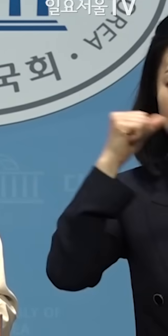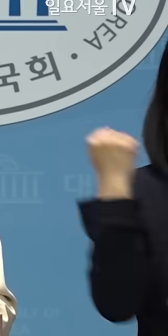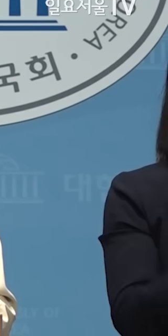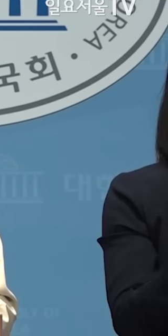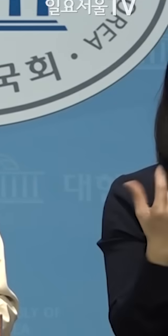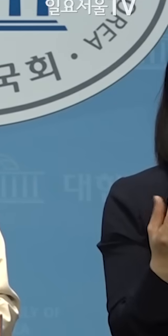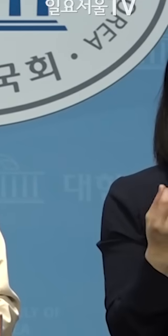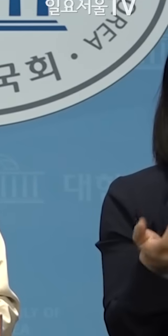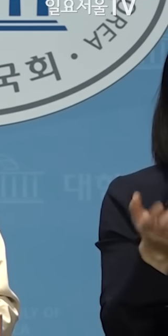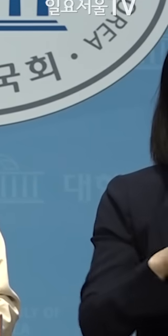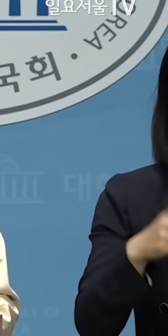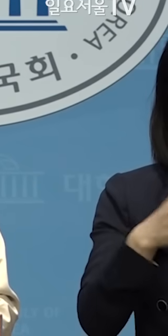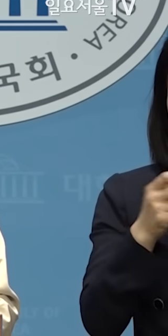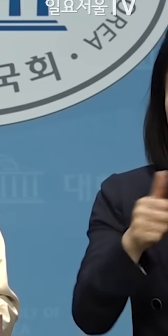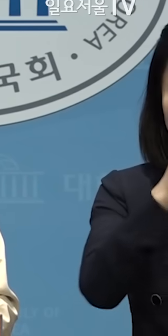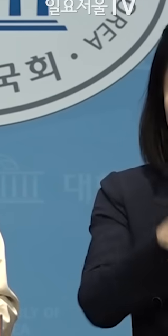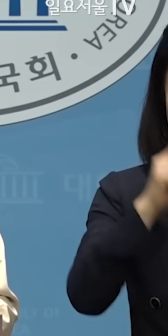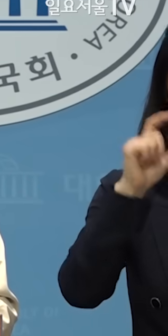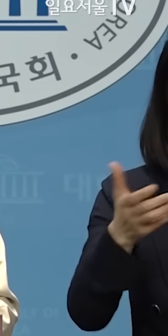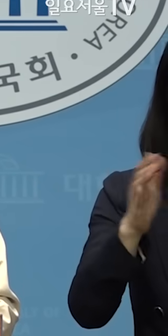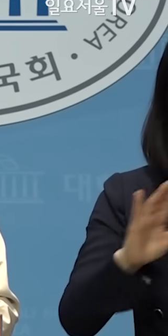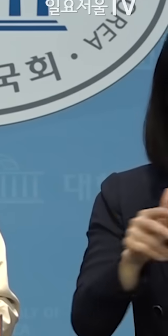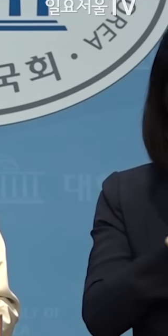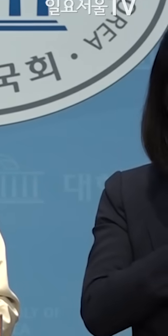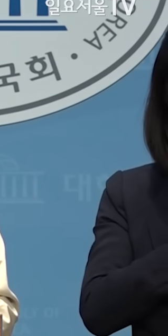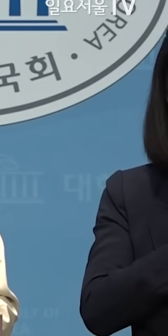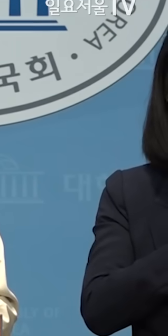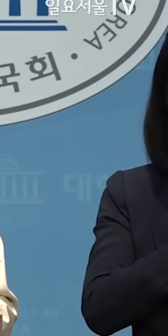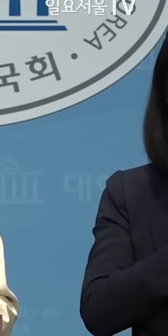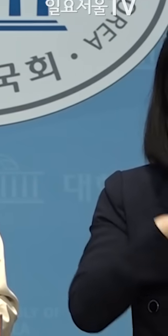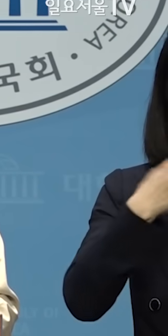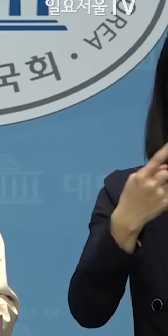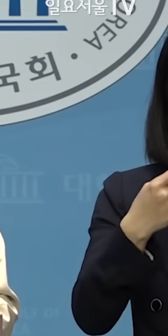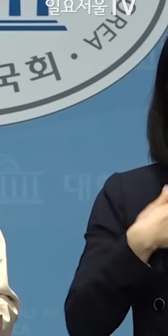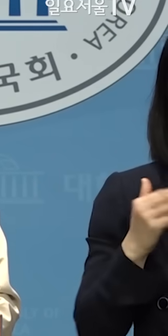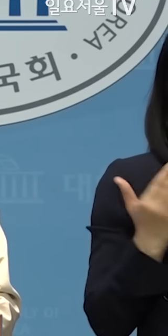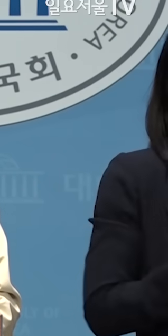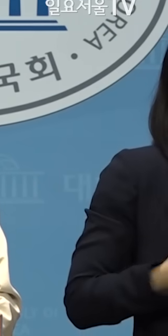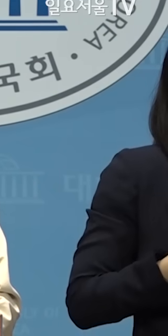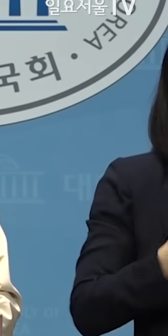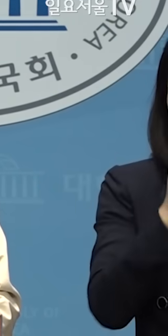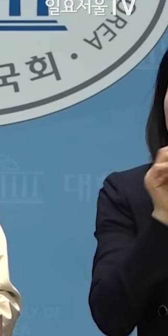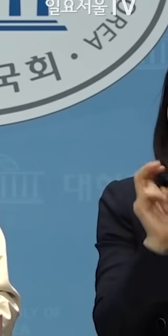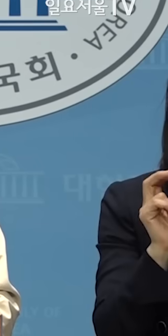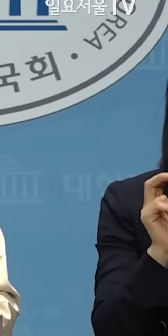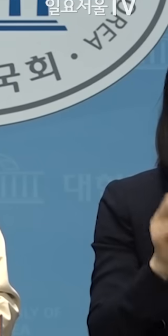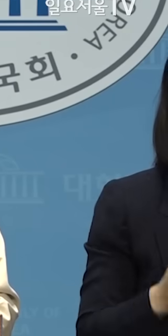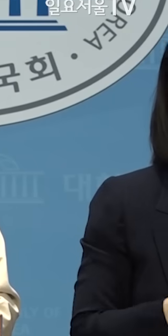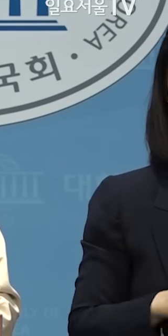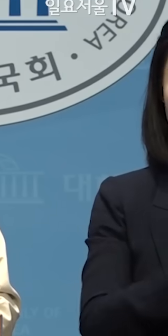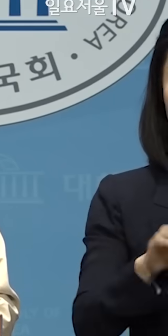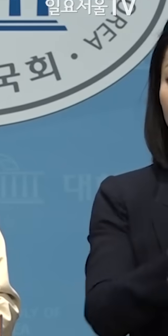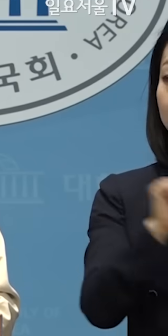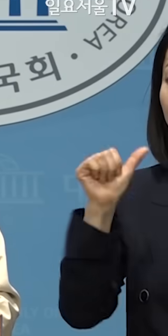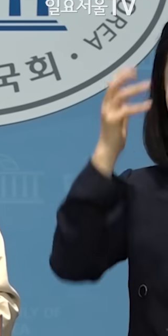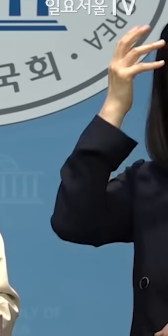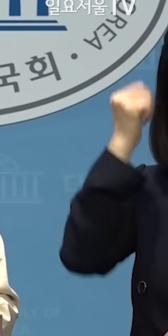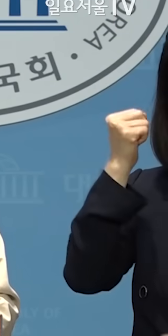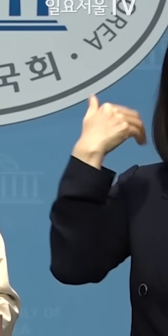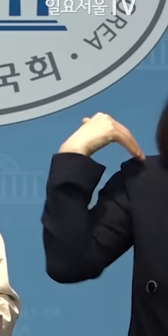판결에도 불구하고 기어이 국회의원직을 통한 방탄에 나선 것입니다 이에 우리는 5년전의